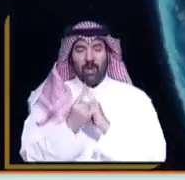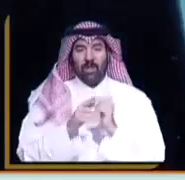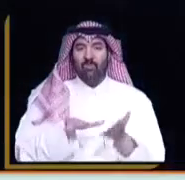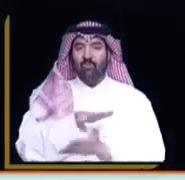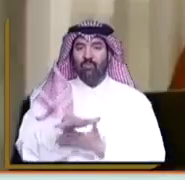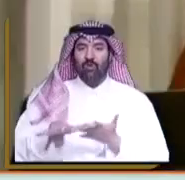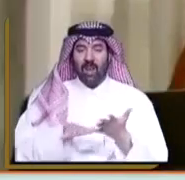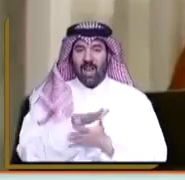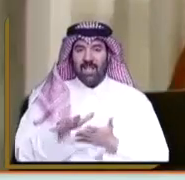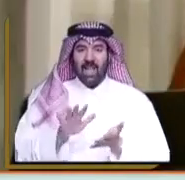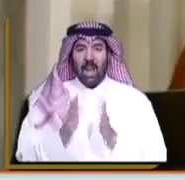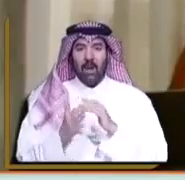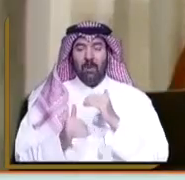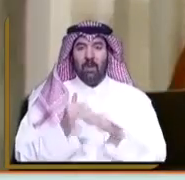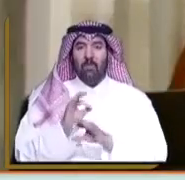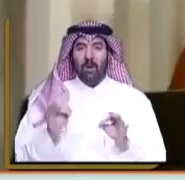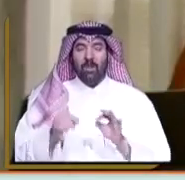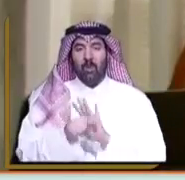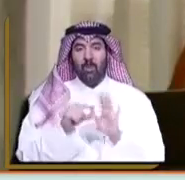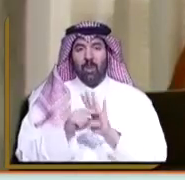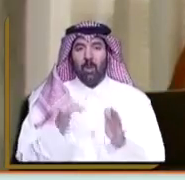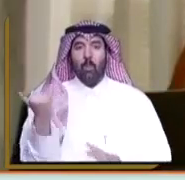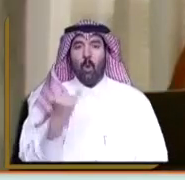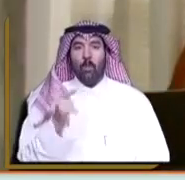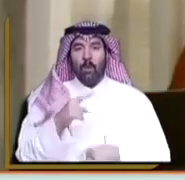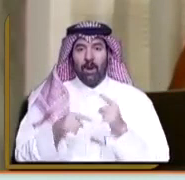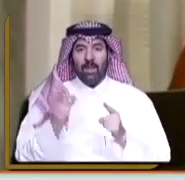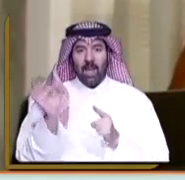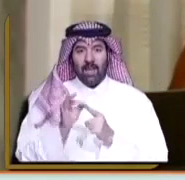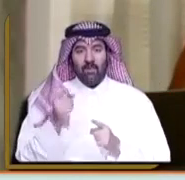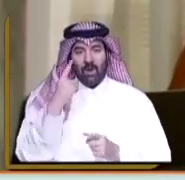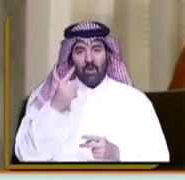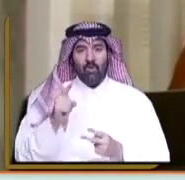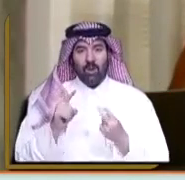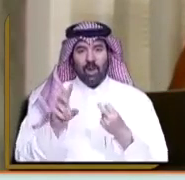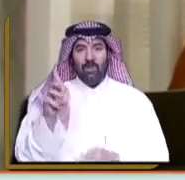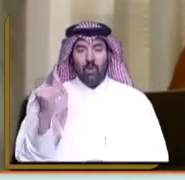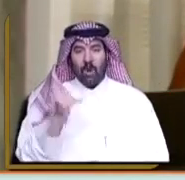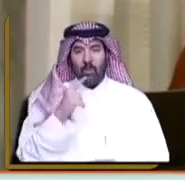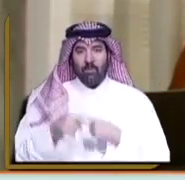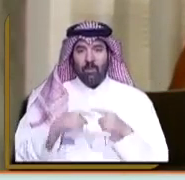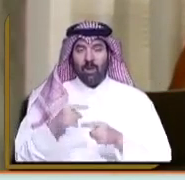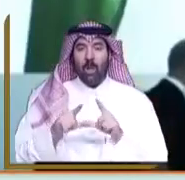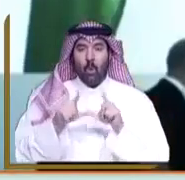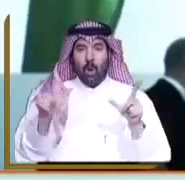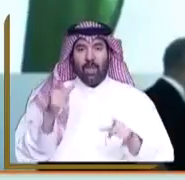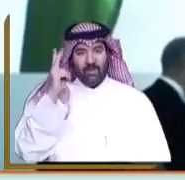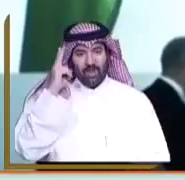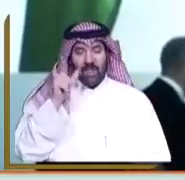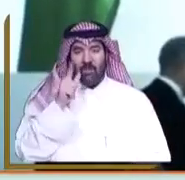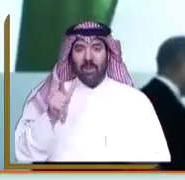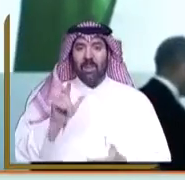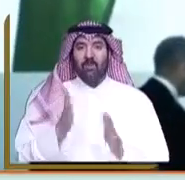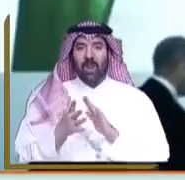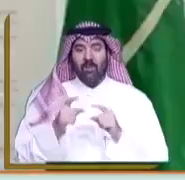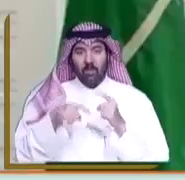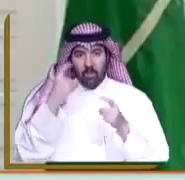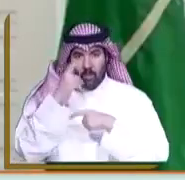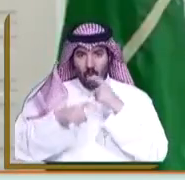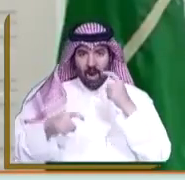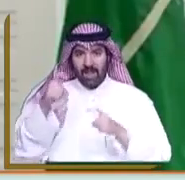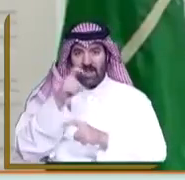التحديات العالمية من المحاور الرئيسية التي ركزت عليها المملكة ولاقت أصداء دولية مع متابعة ولي